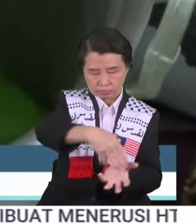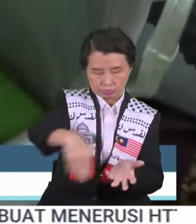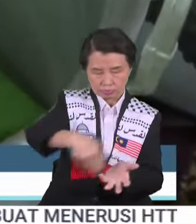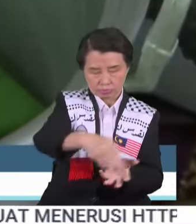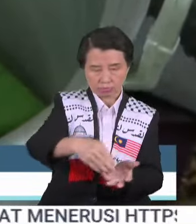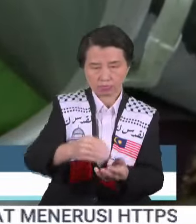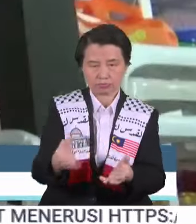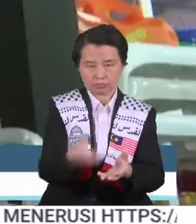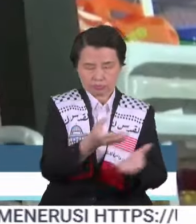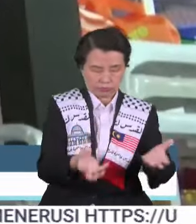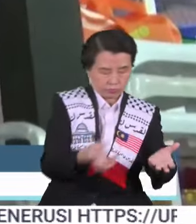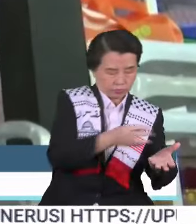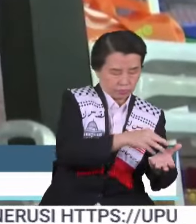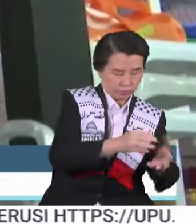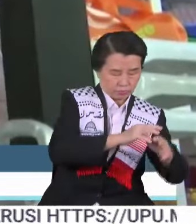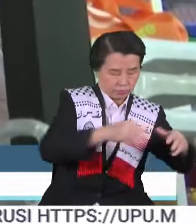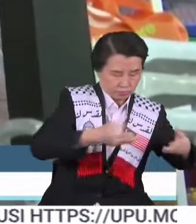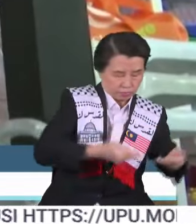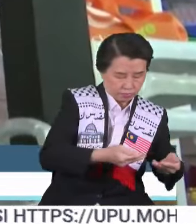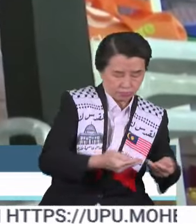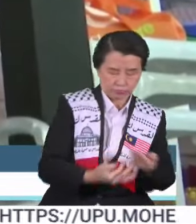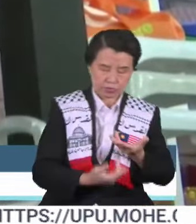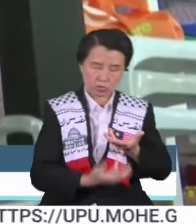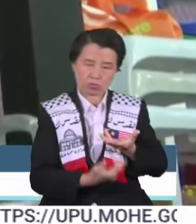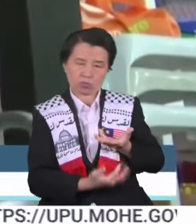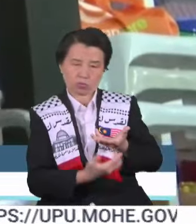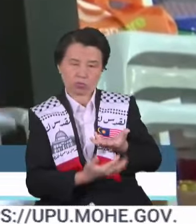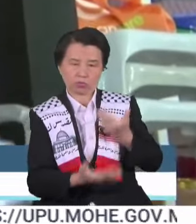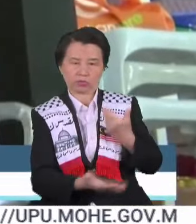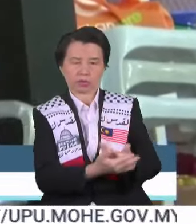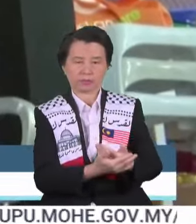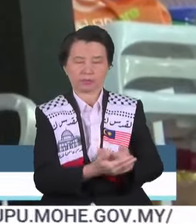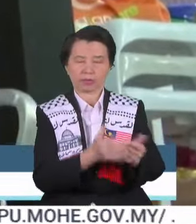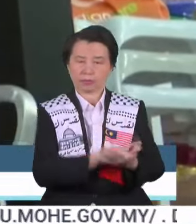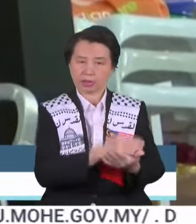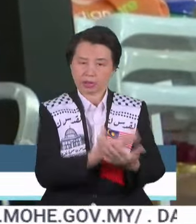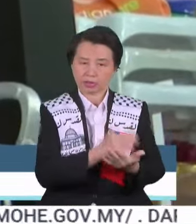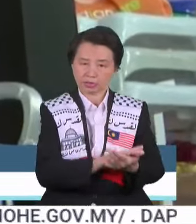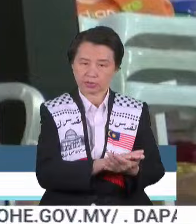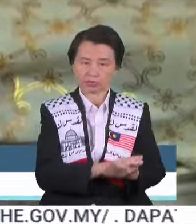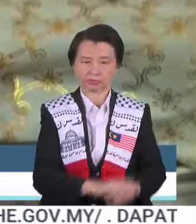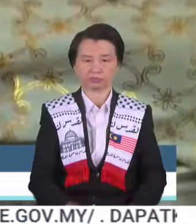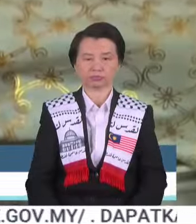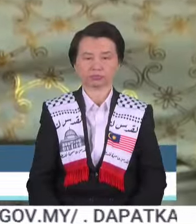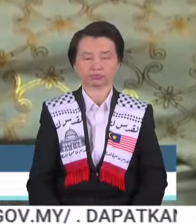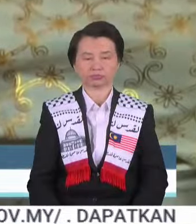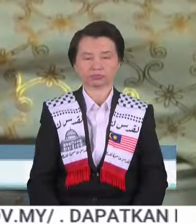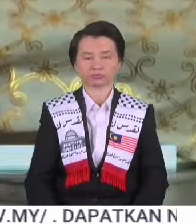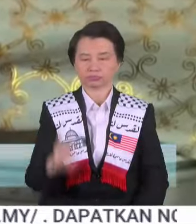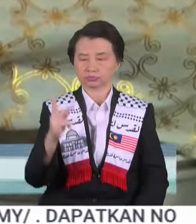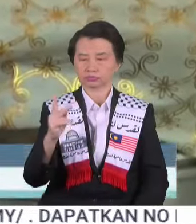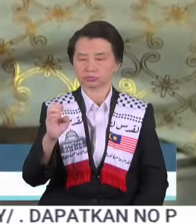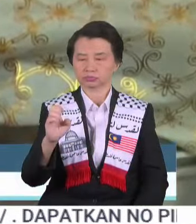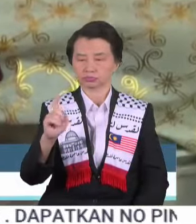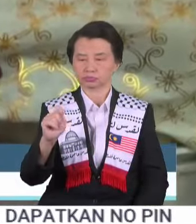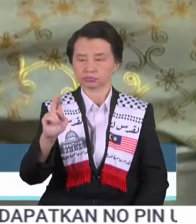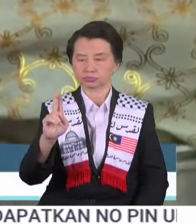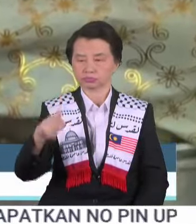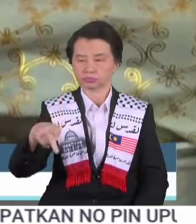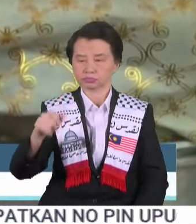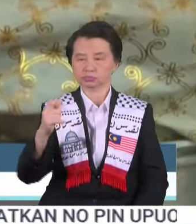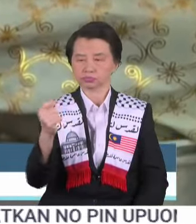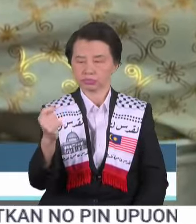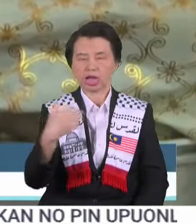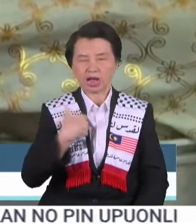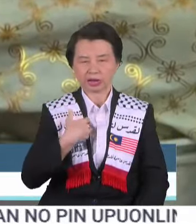menggunakan daun nyirik dan dikukus hingga masak. Ketupat jarang. Lemang pun ada